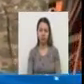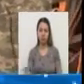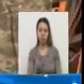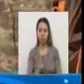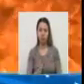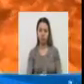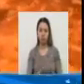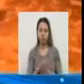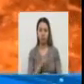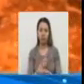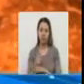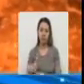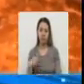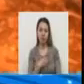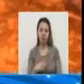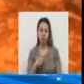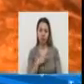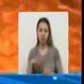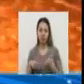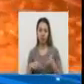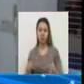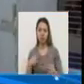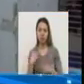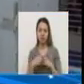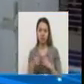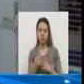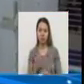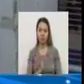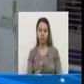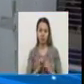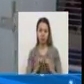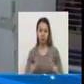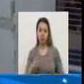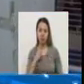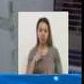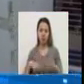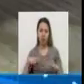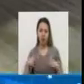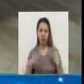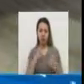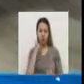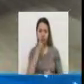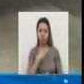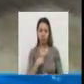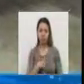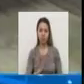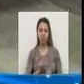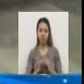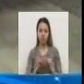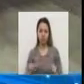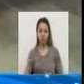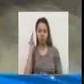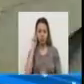Облыстық кәсіпкерлер палатасының негізгі жұмысы жергілікті жердегі шағын және орта кәсіпкерліктің дамуына қан жүгірту. Биылғы жылдан бастап жеке кәсіп бастаушылар үшін